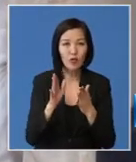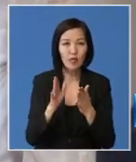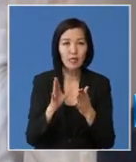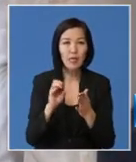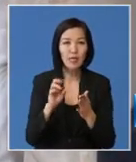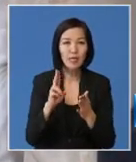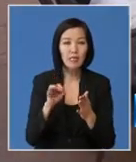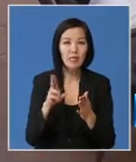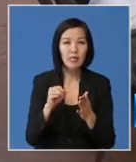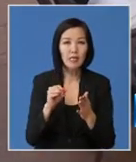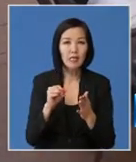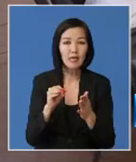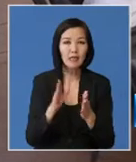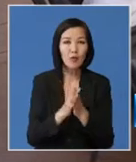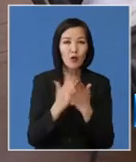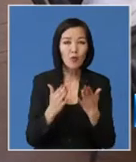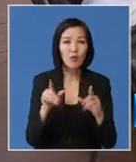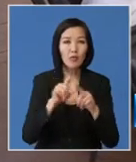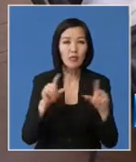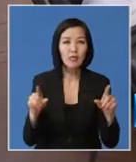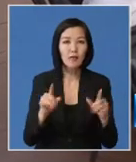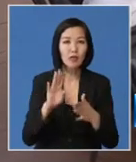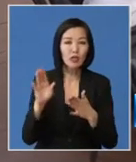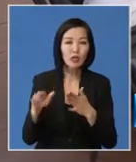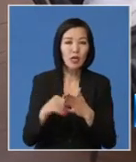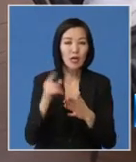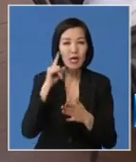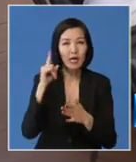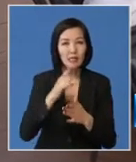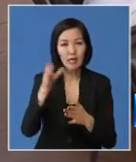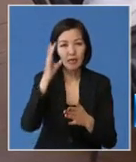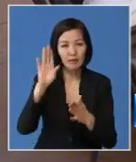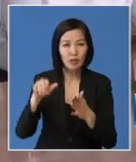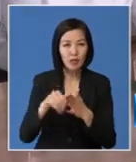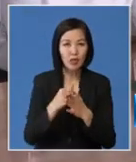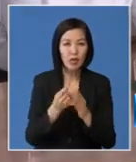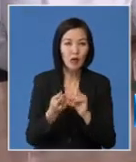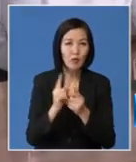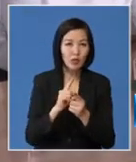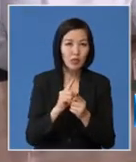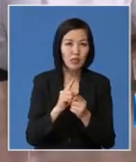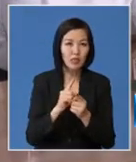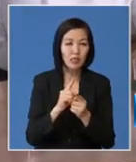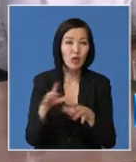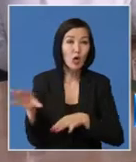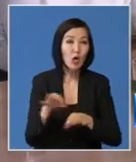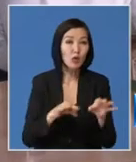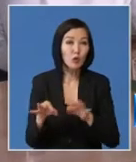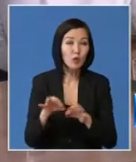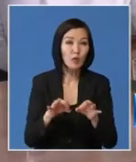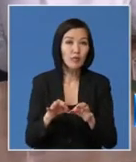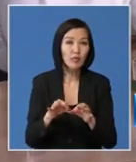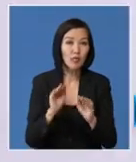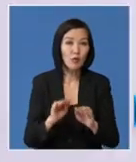өңір кітапханашылары бұл бастама қазақ ғылымының жаңа белесі дейді. Осы орайда мамандар оқушылармен кездесіп жобаның жай жапсарын